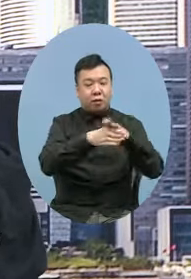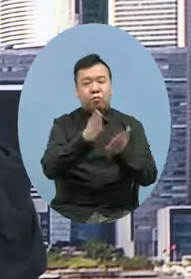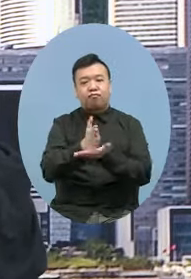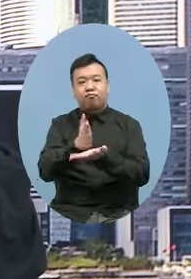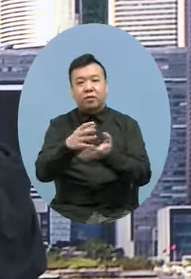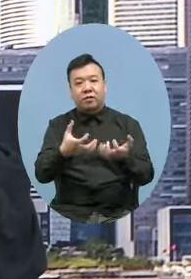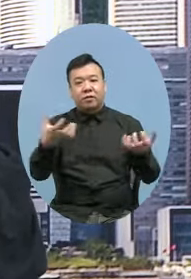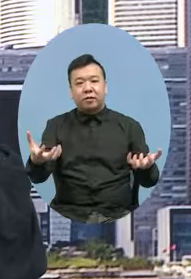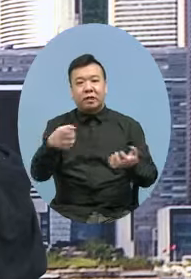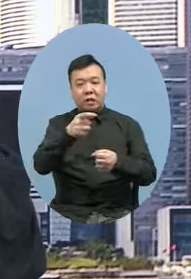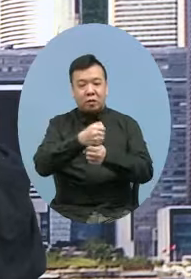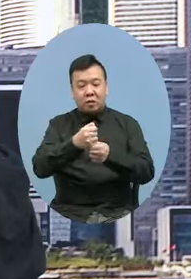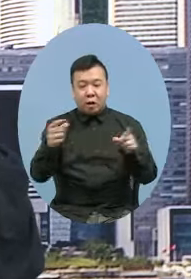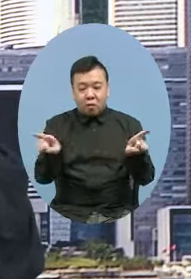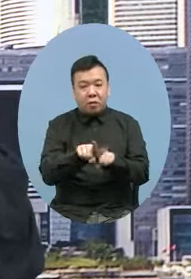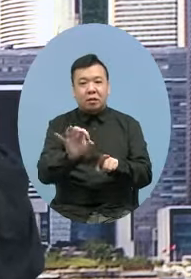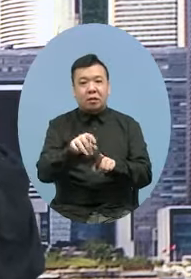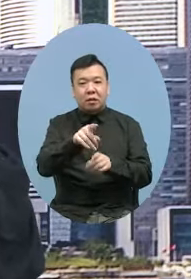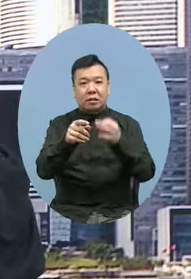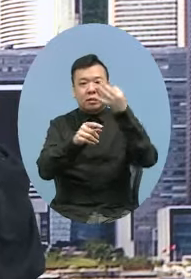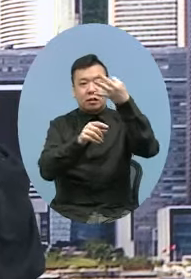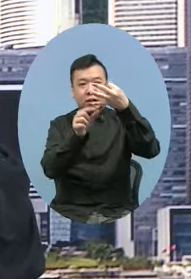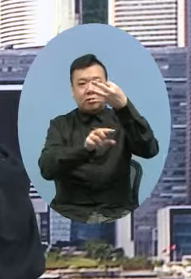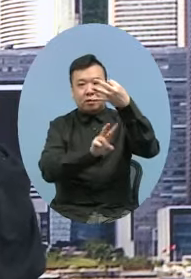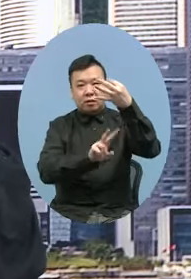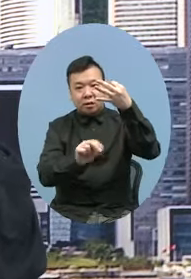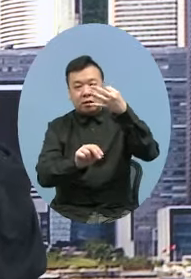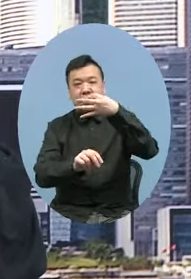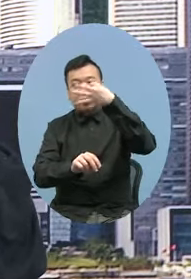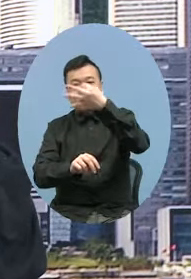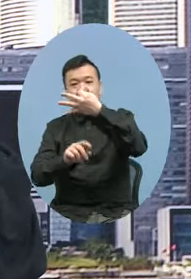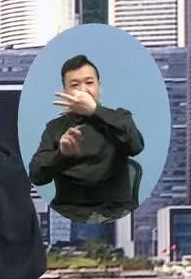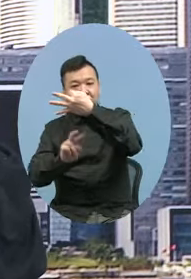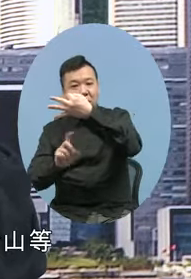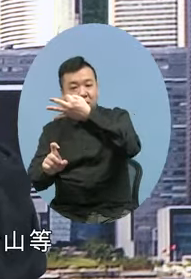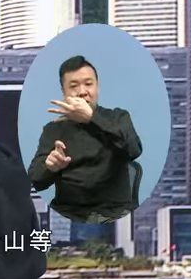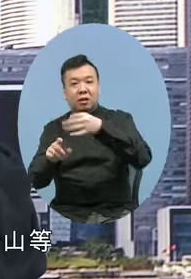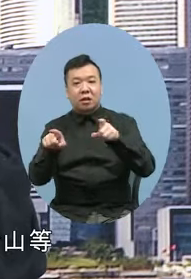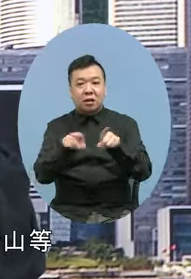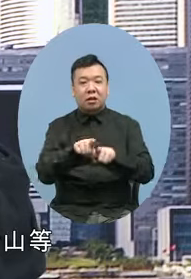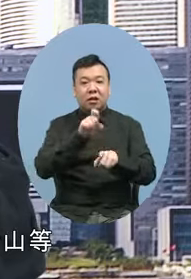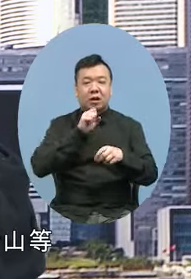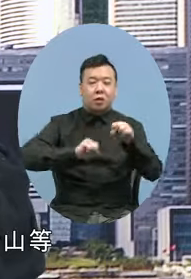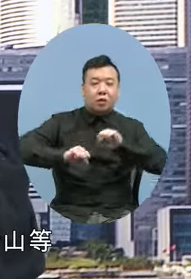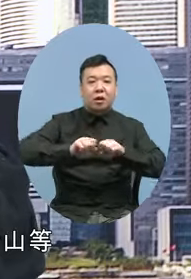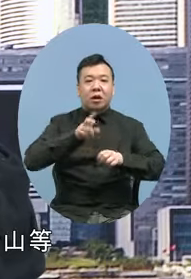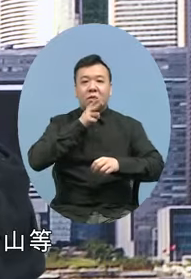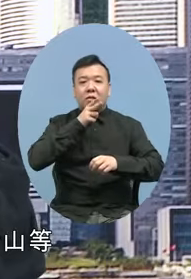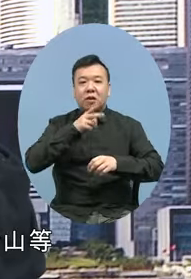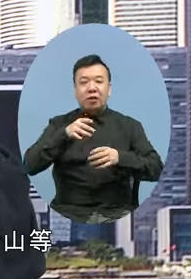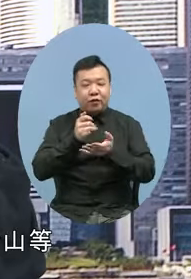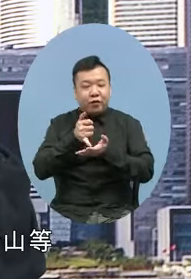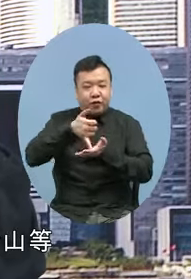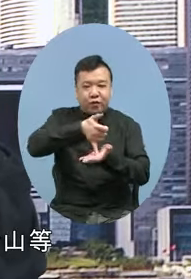嘅，咁就冇喺工作上有接觸嘅。咁佢喺3月27日啦，同埋3月29日咧，都大家一起做啲活動嘅，例如